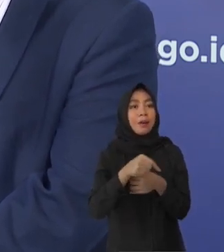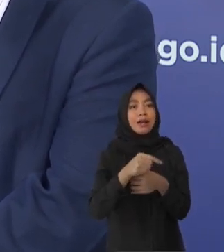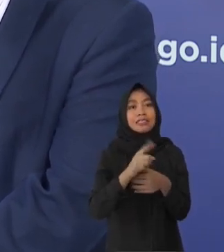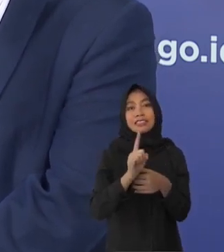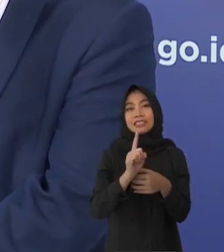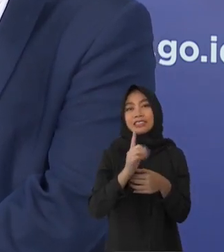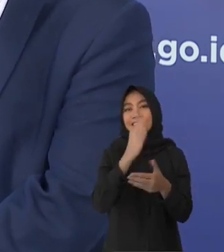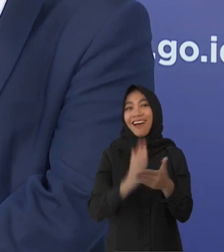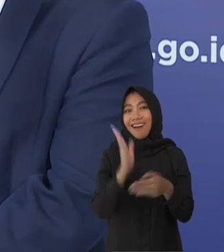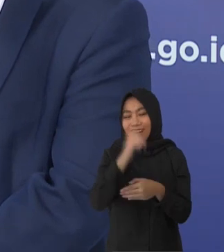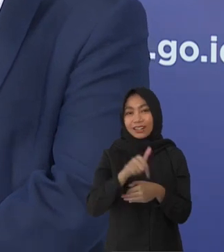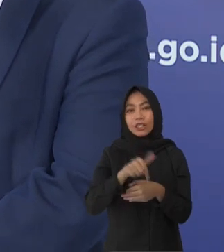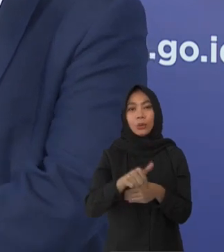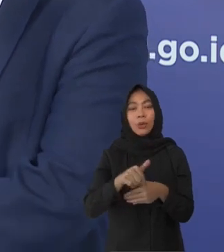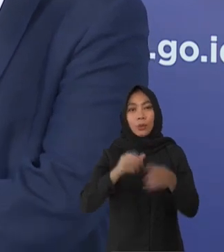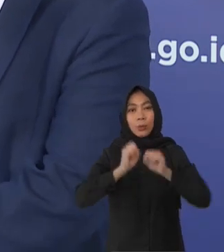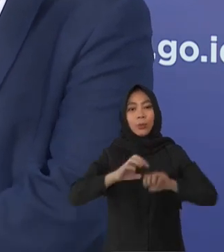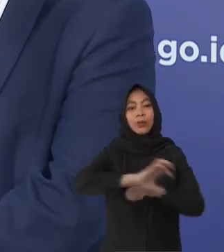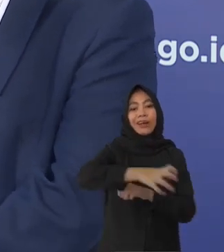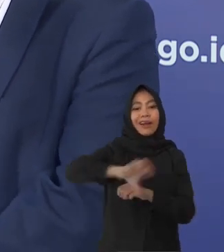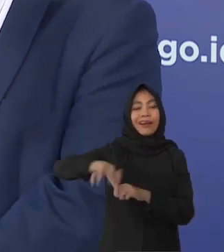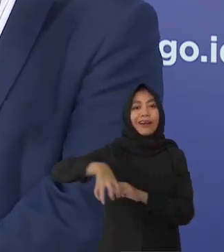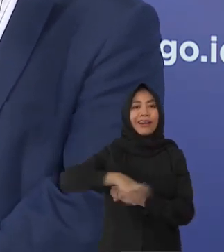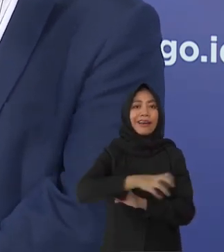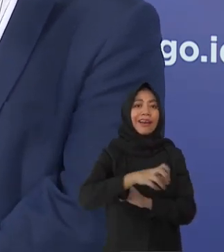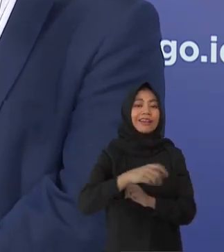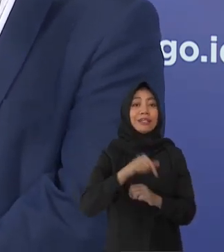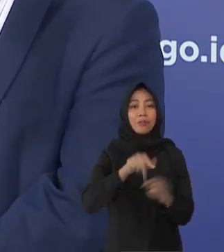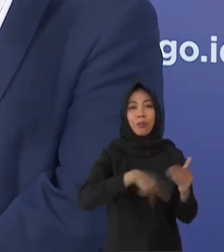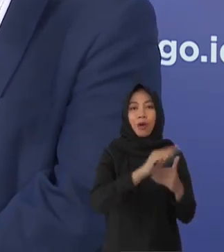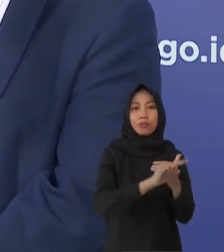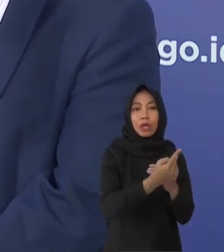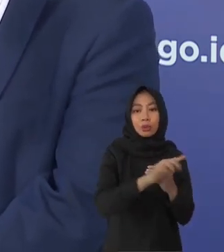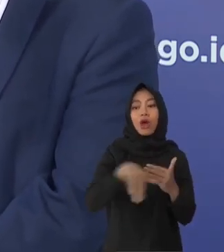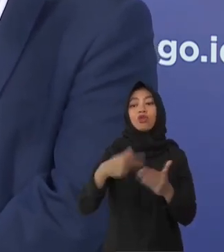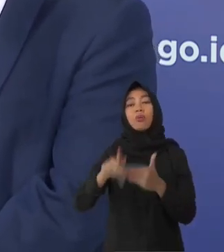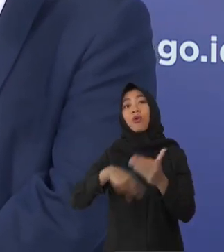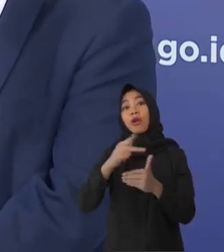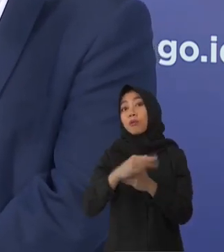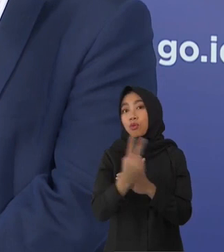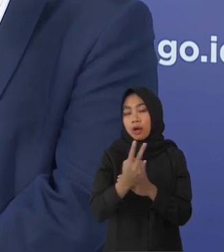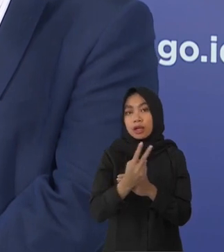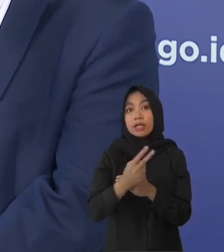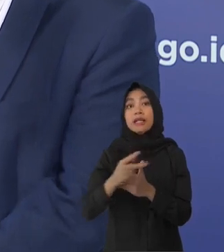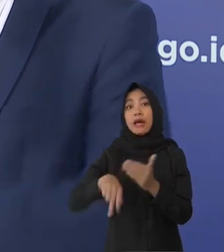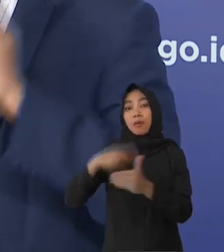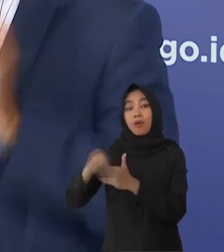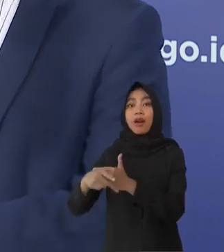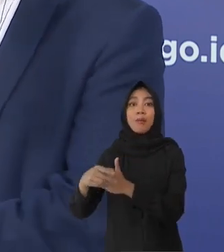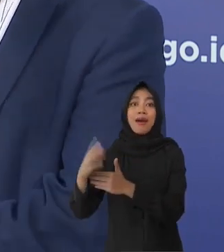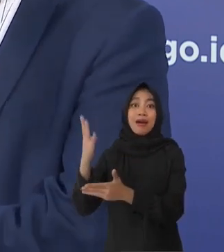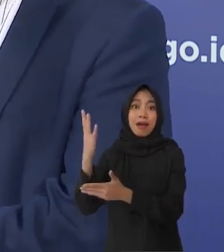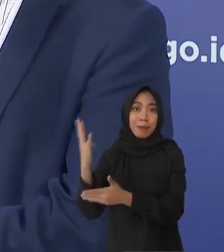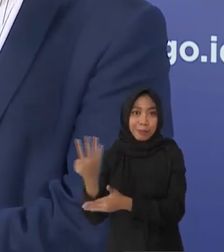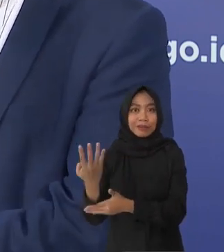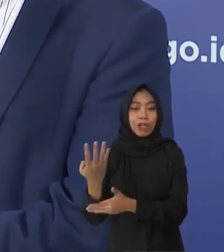siaran Radio Republik Indonesia di daerah, baik itu program 1 maupun program 2, termasuk program 4 yang